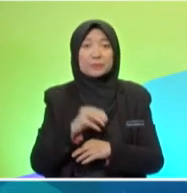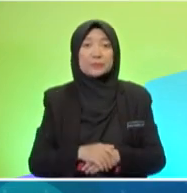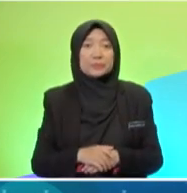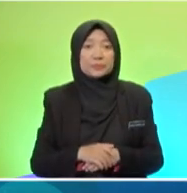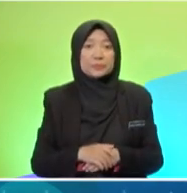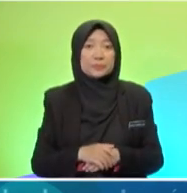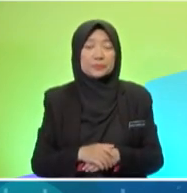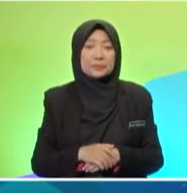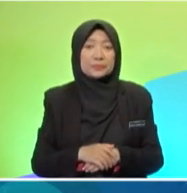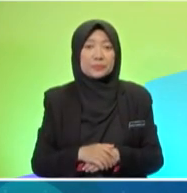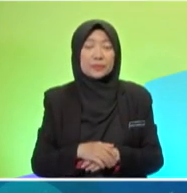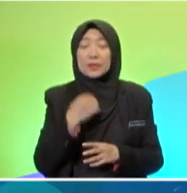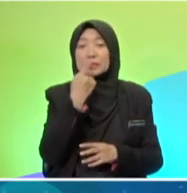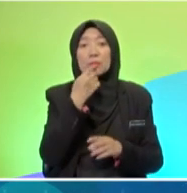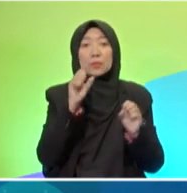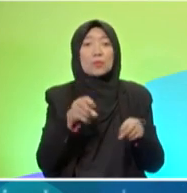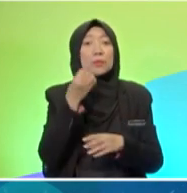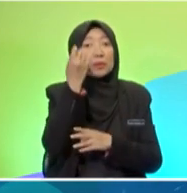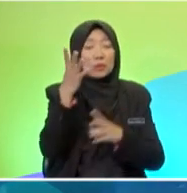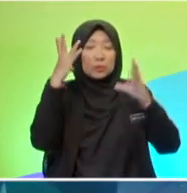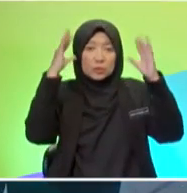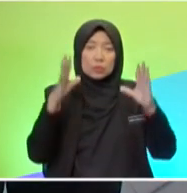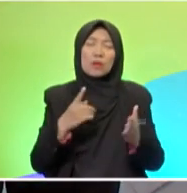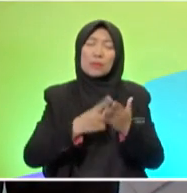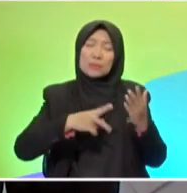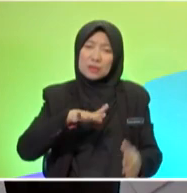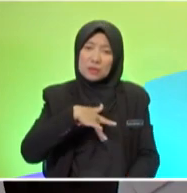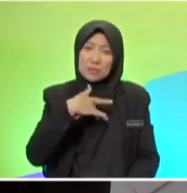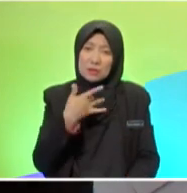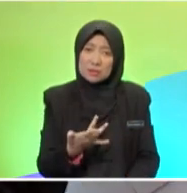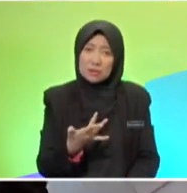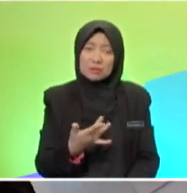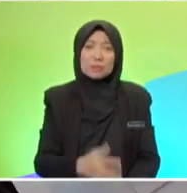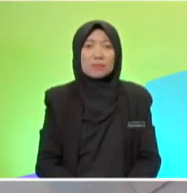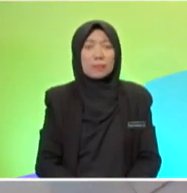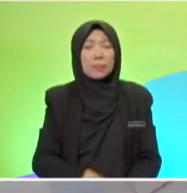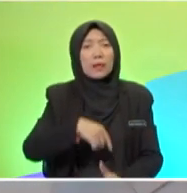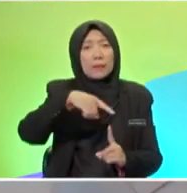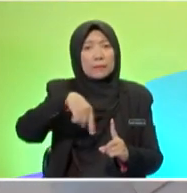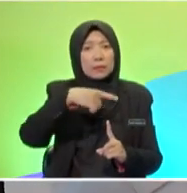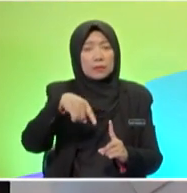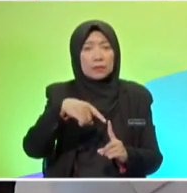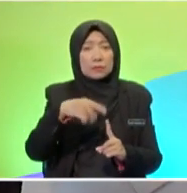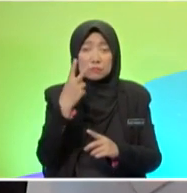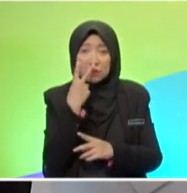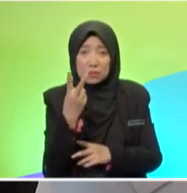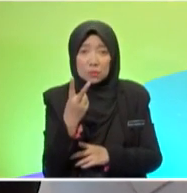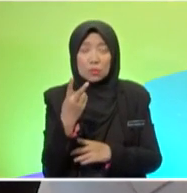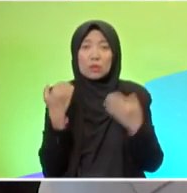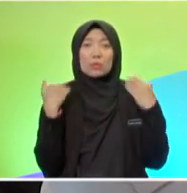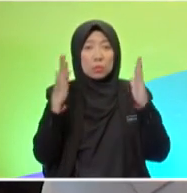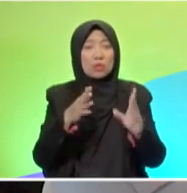Oke siapa Boleh bagi kita dengan Cikgu apa perasaan Anda apa perasaan Anda apabila anda melihat situasi Ini